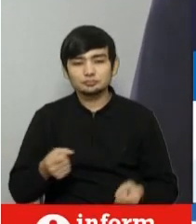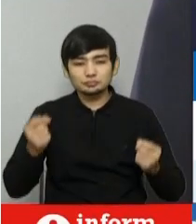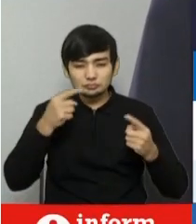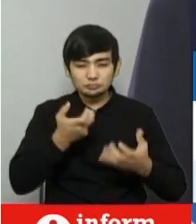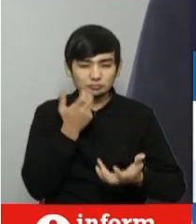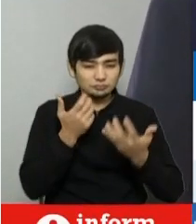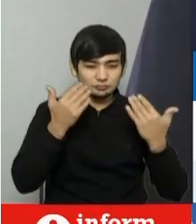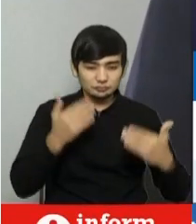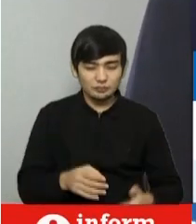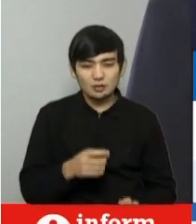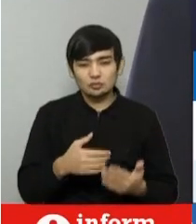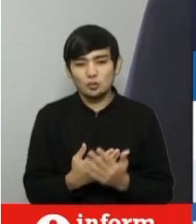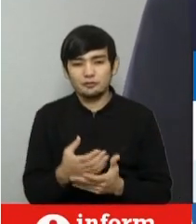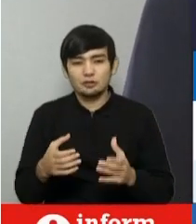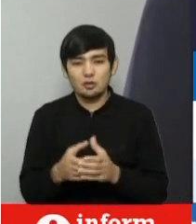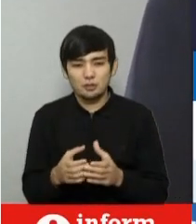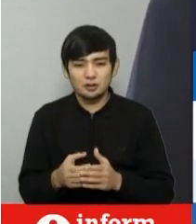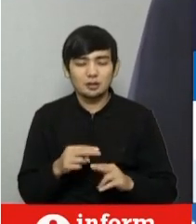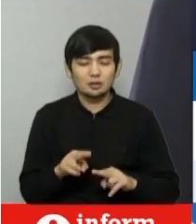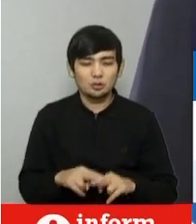разобрались. Новая компания, которую мы